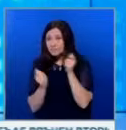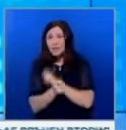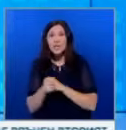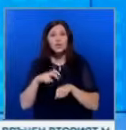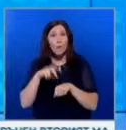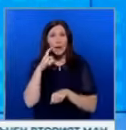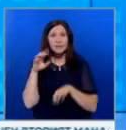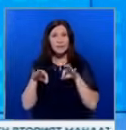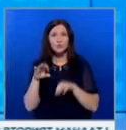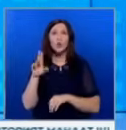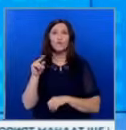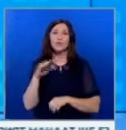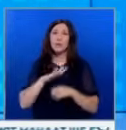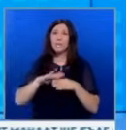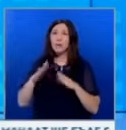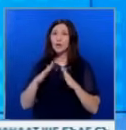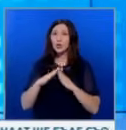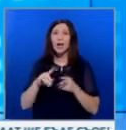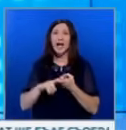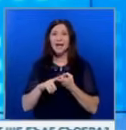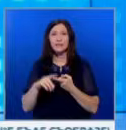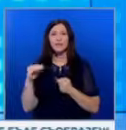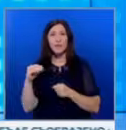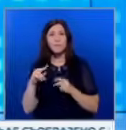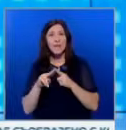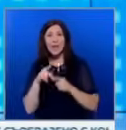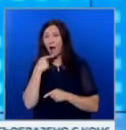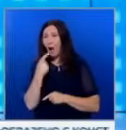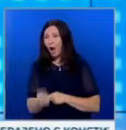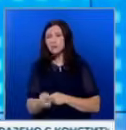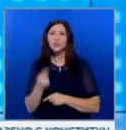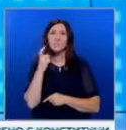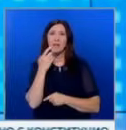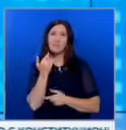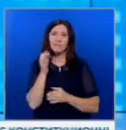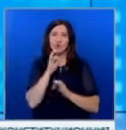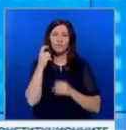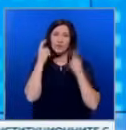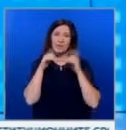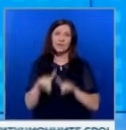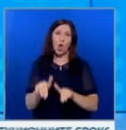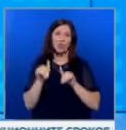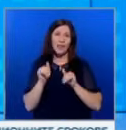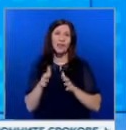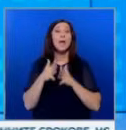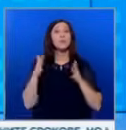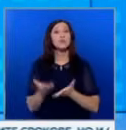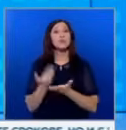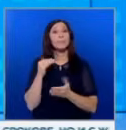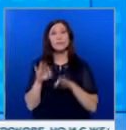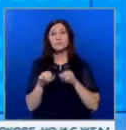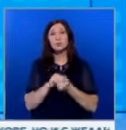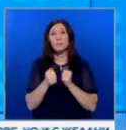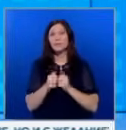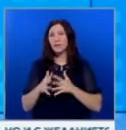изборите. Говорителката на Белия дом Карин Жан-Пьер заяви, че Байден няма никакво намерение да се оттегли. Повече за предизборната битка